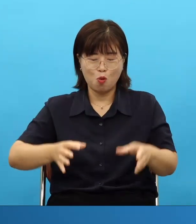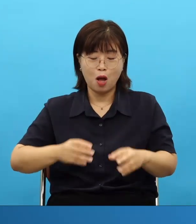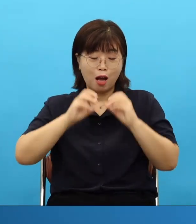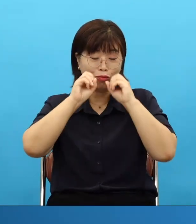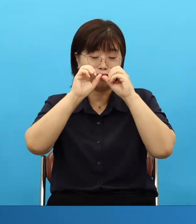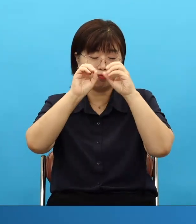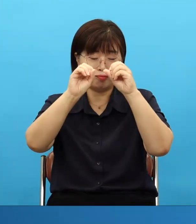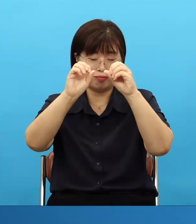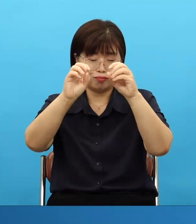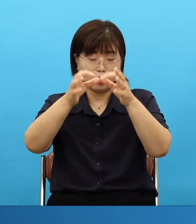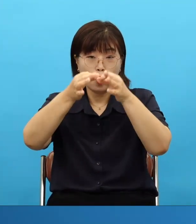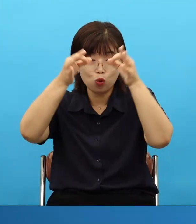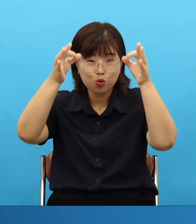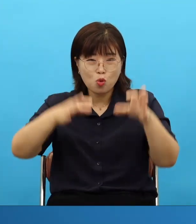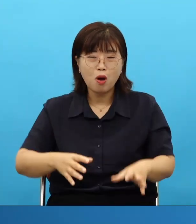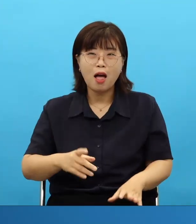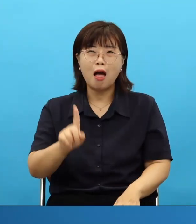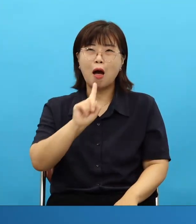사기,